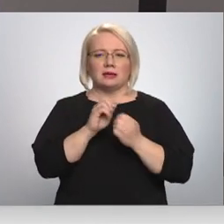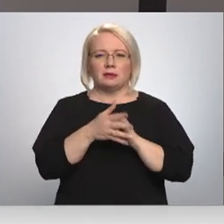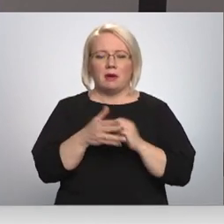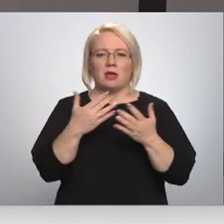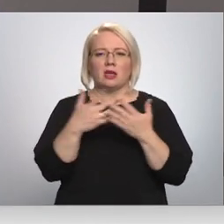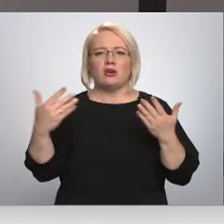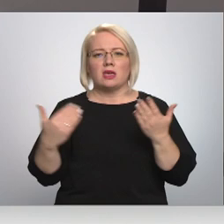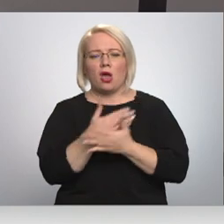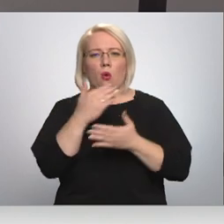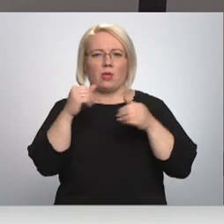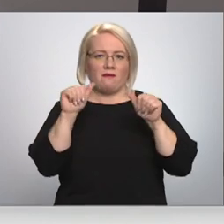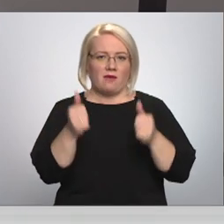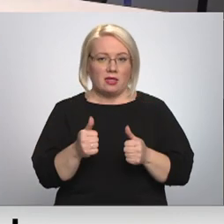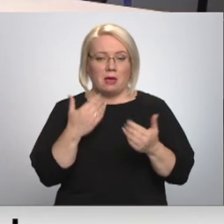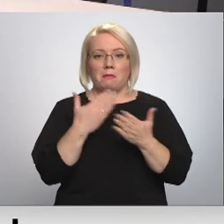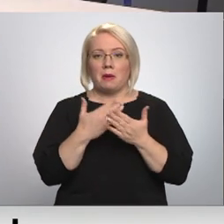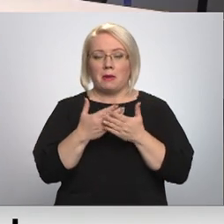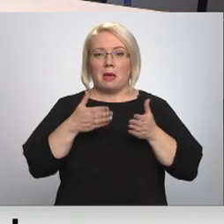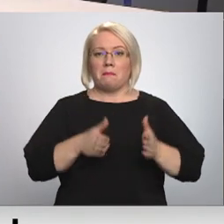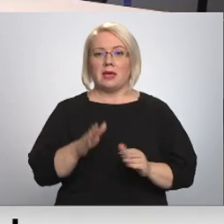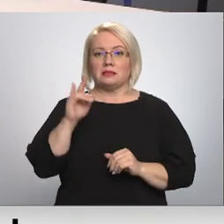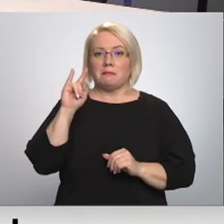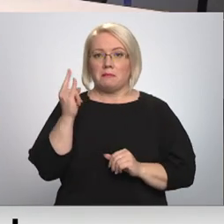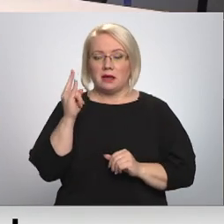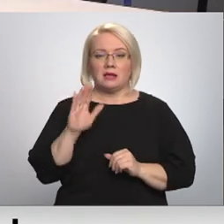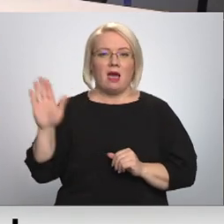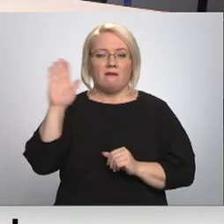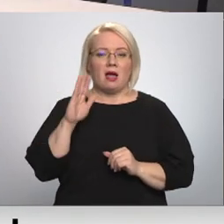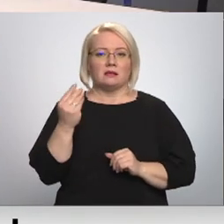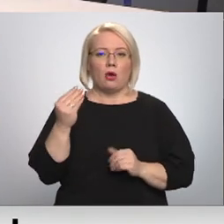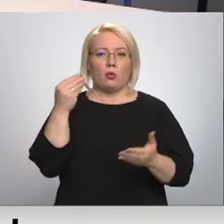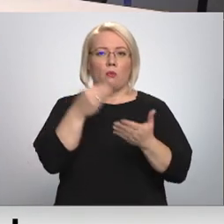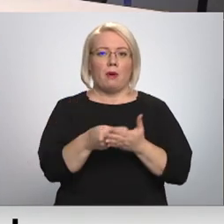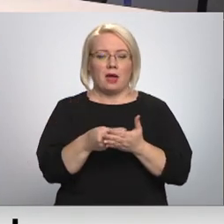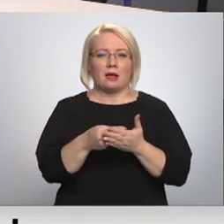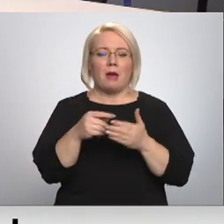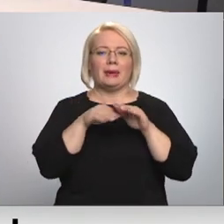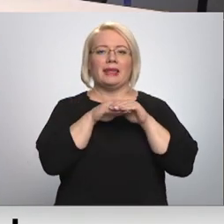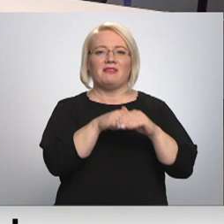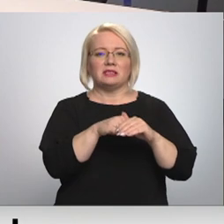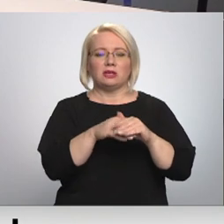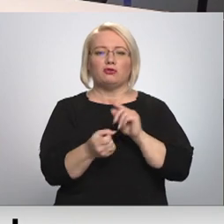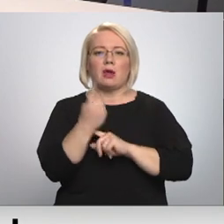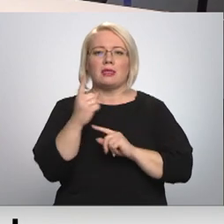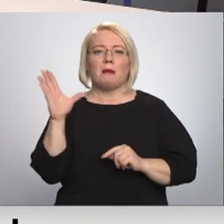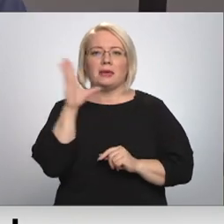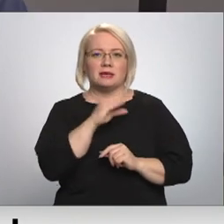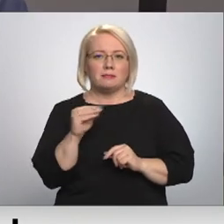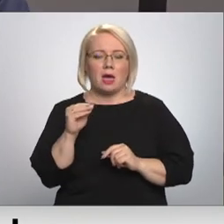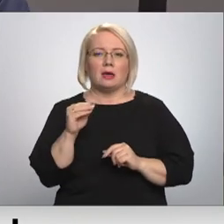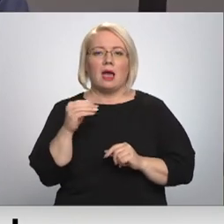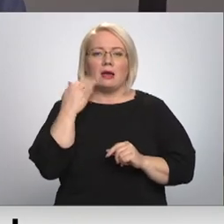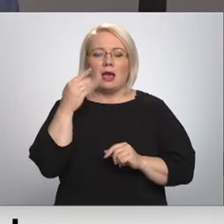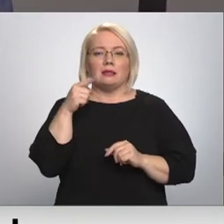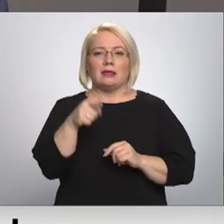elementu palīdzību. Piemēram, ja piedzimst bērns, tad ar valsts naudu mēs pērkam tādas kā investīcijas un radām iespēju, ka tad,